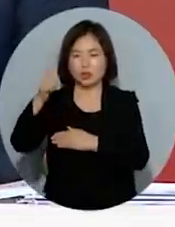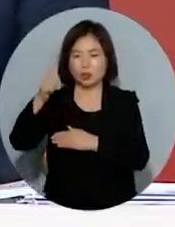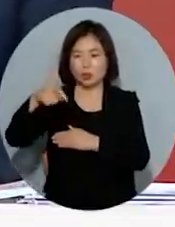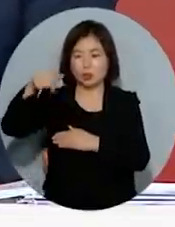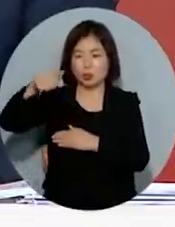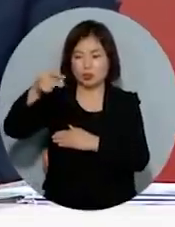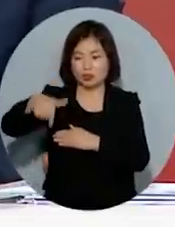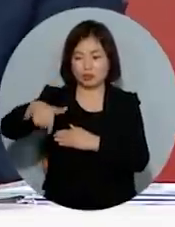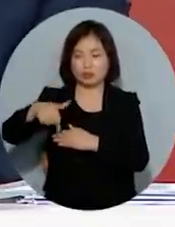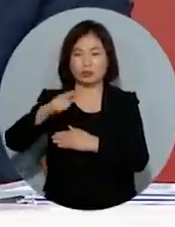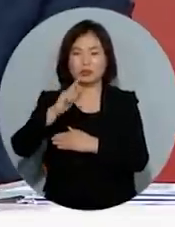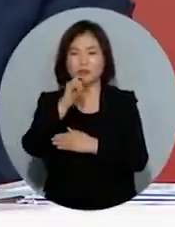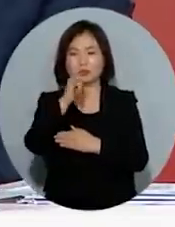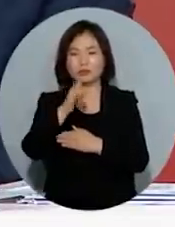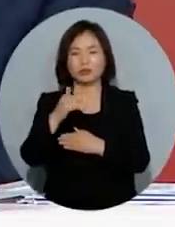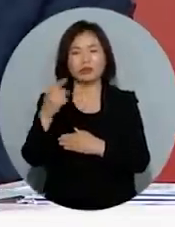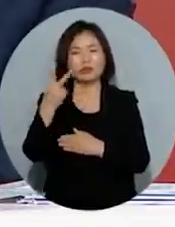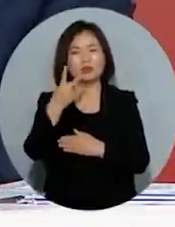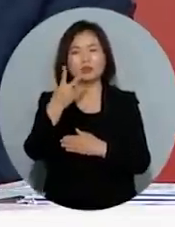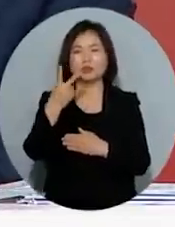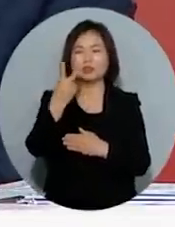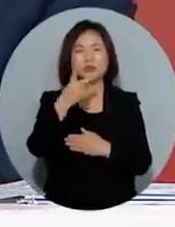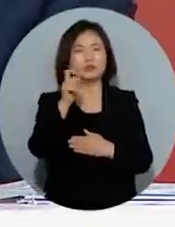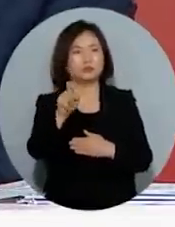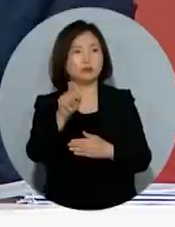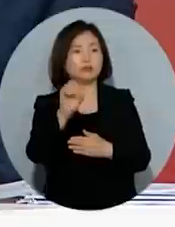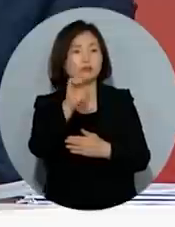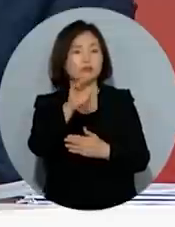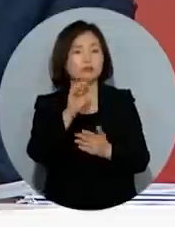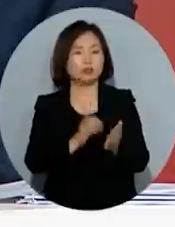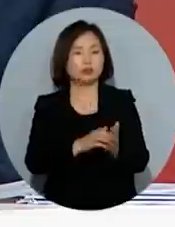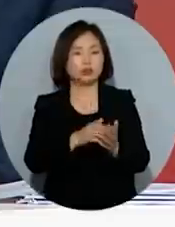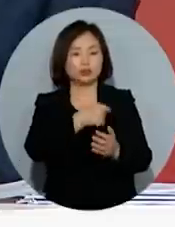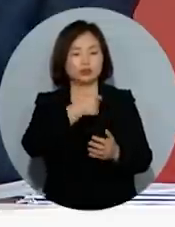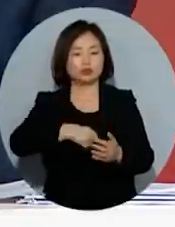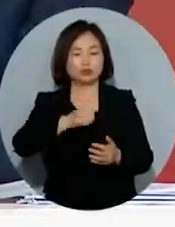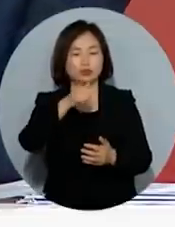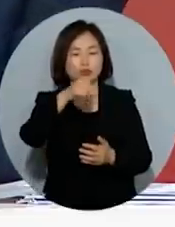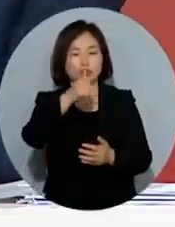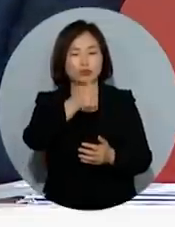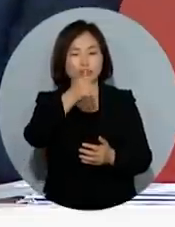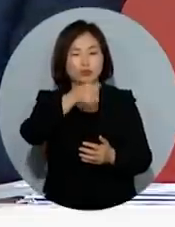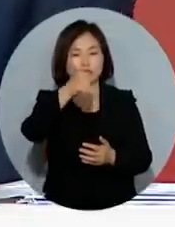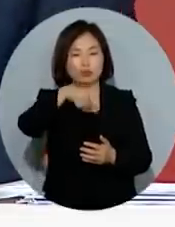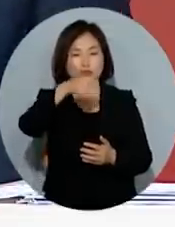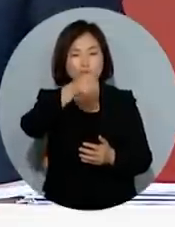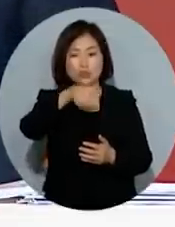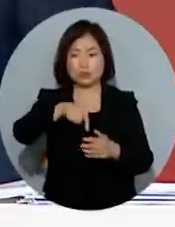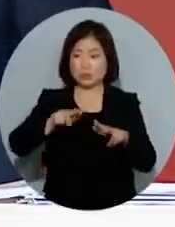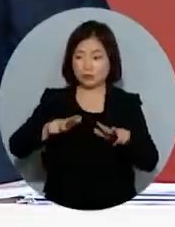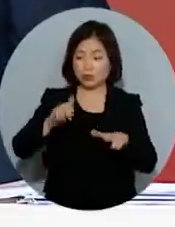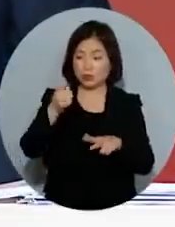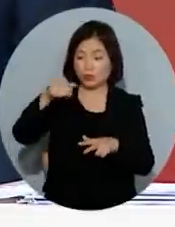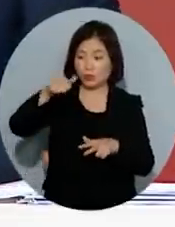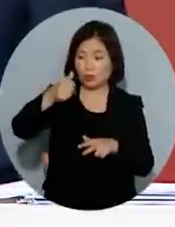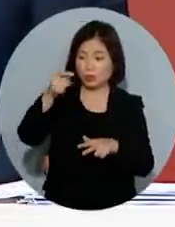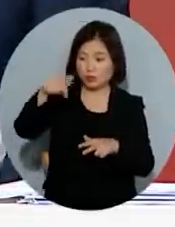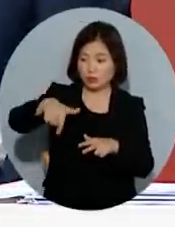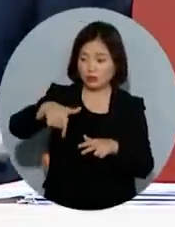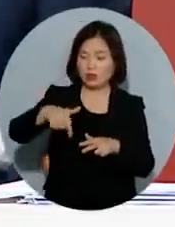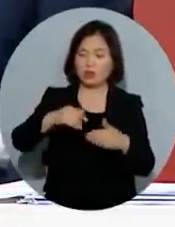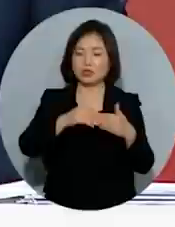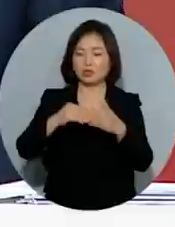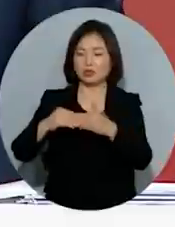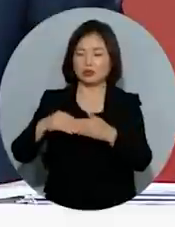얘기하셨지 않습니까? 그 2010년도 내 그랬죠. 중국의 후흑학을 내가 봤죠. 지금도 후흑이 예.